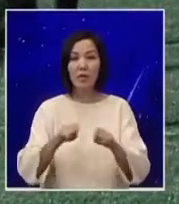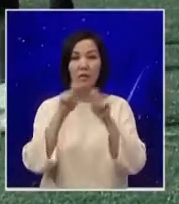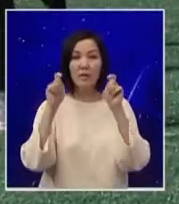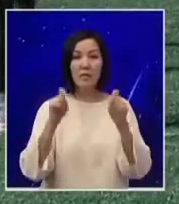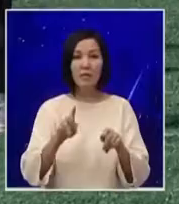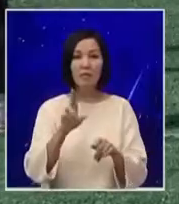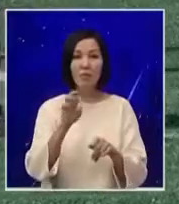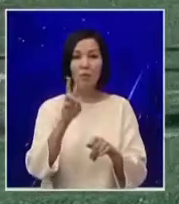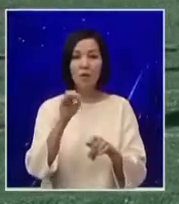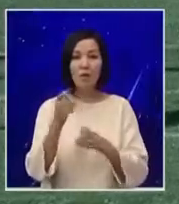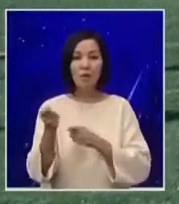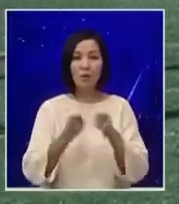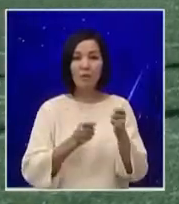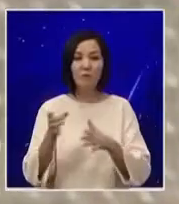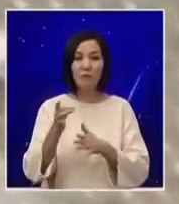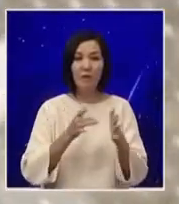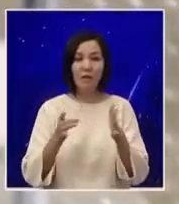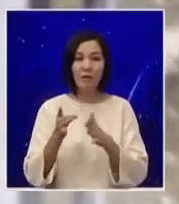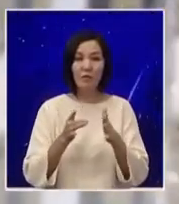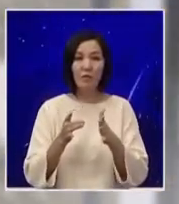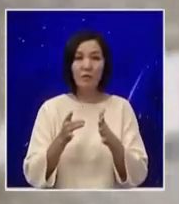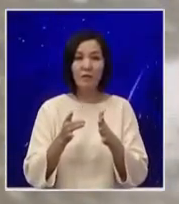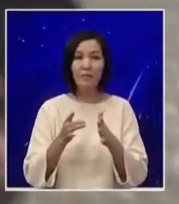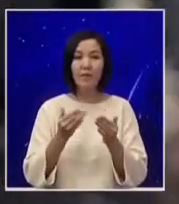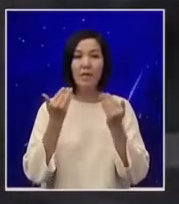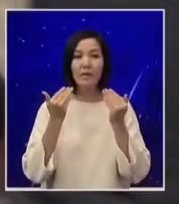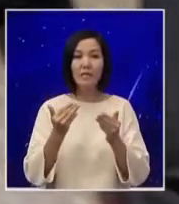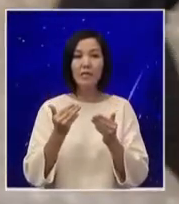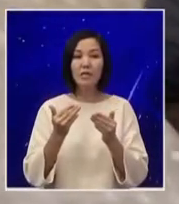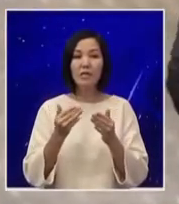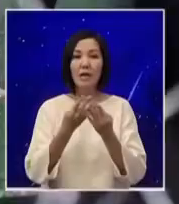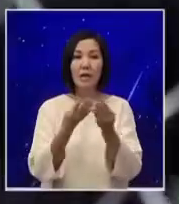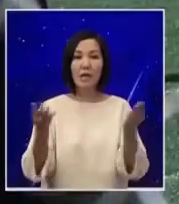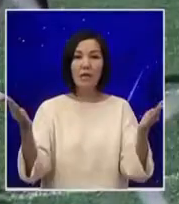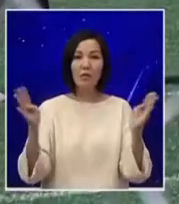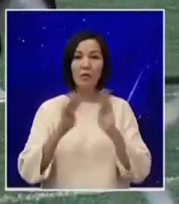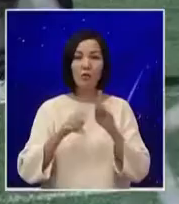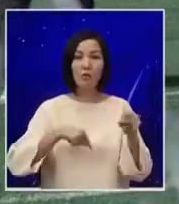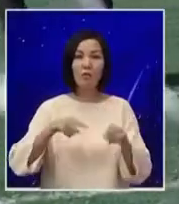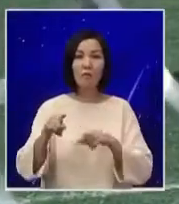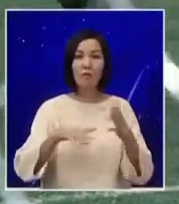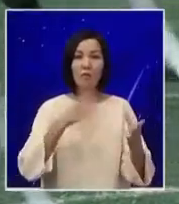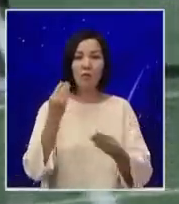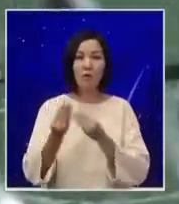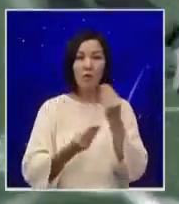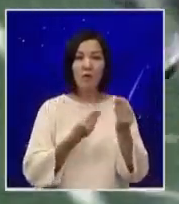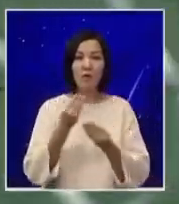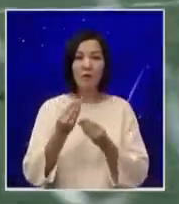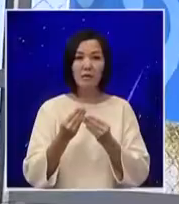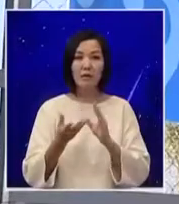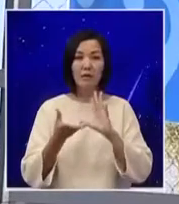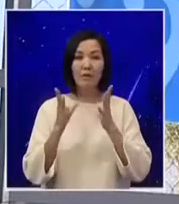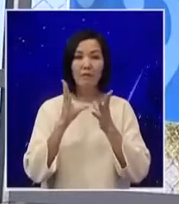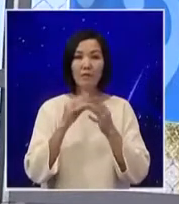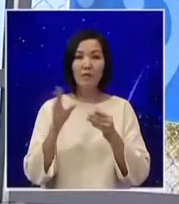к уголь им сам от руководства района атлетические снаряды мечи огражденные футбольное поле старта новым покрытием словом есть все